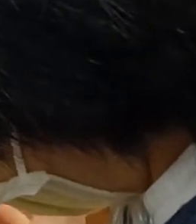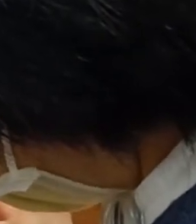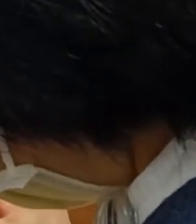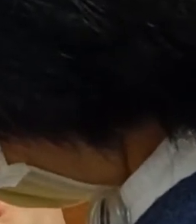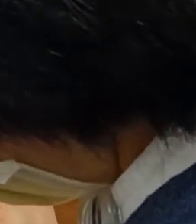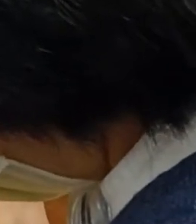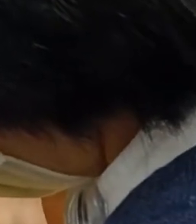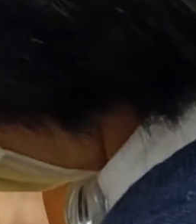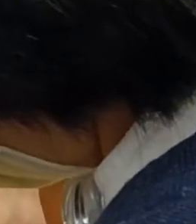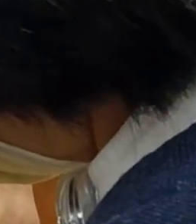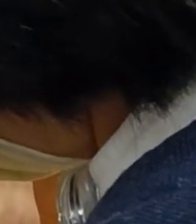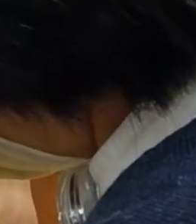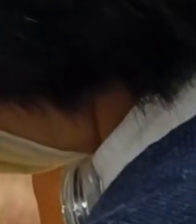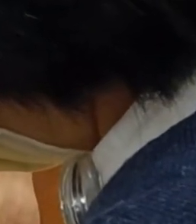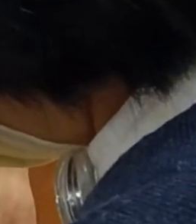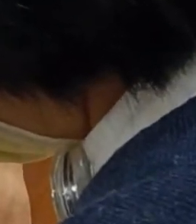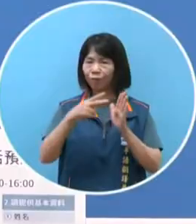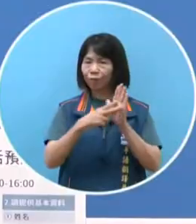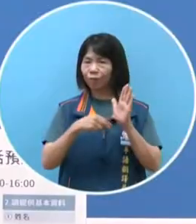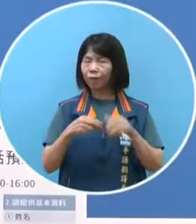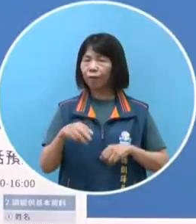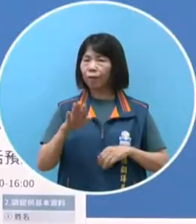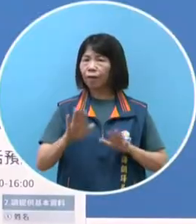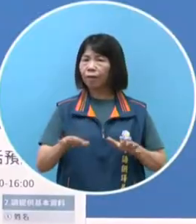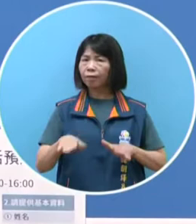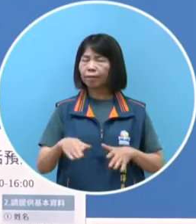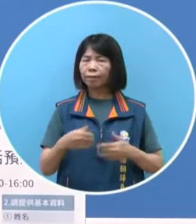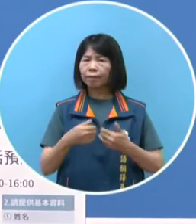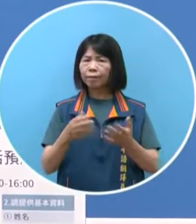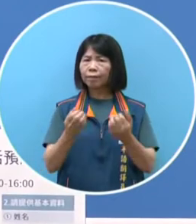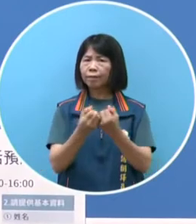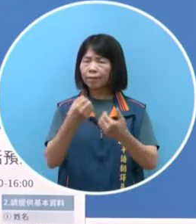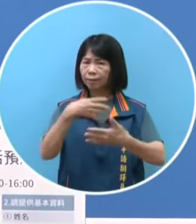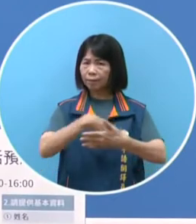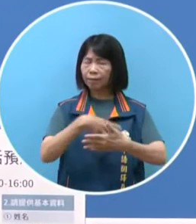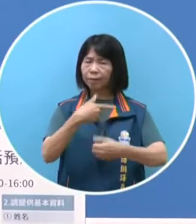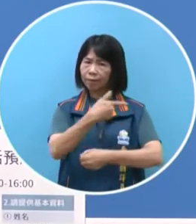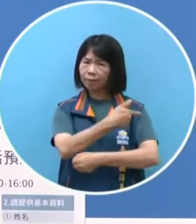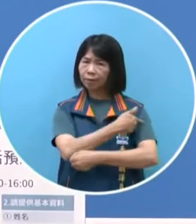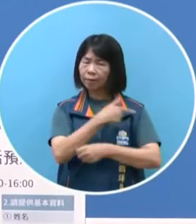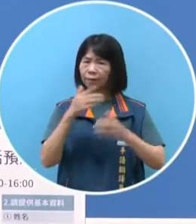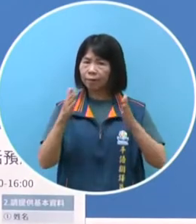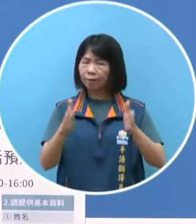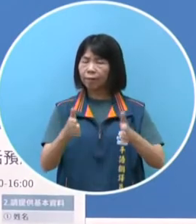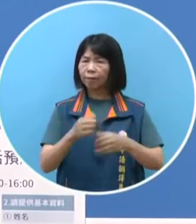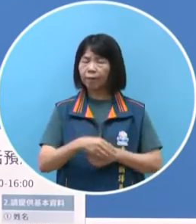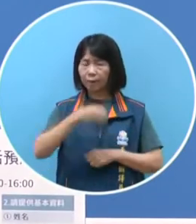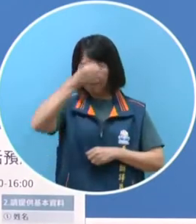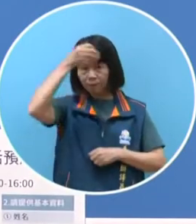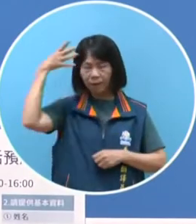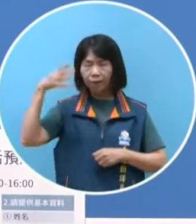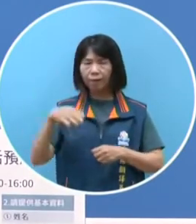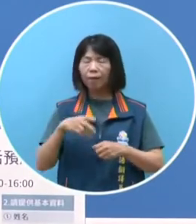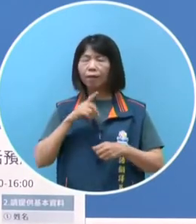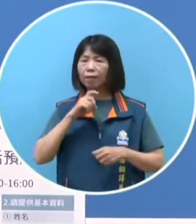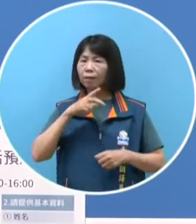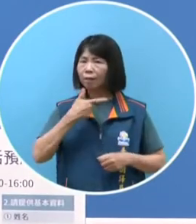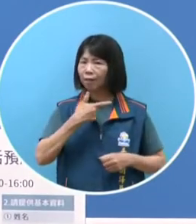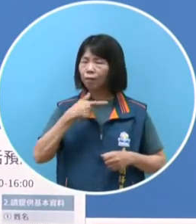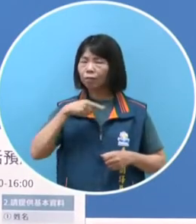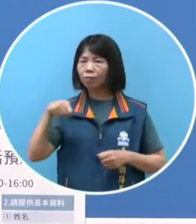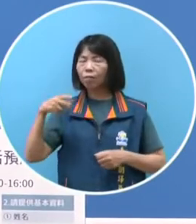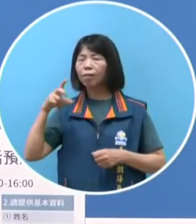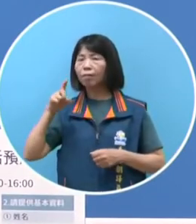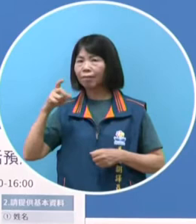保护力。 目前辉瑞的 BNT 疫苗，它的施打对象在青少年是